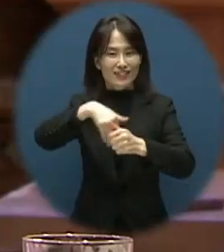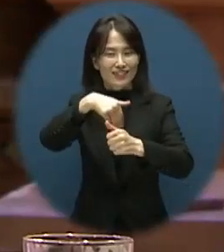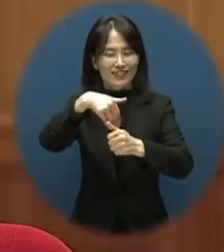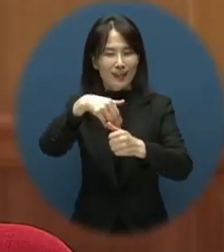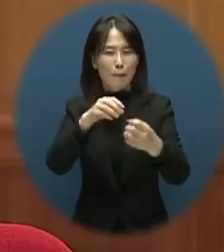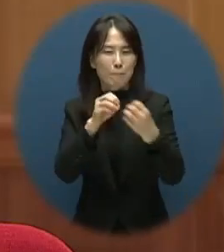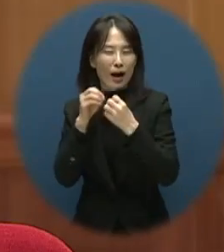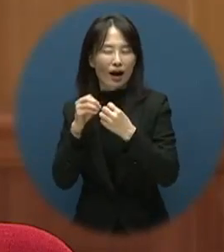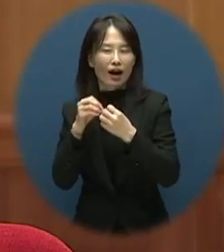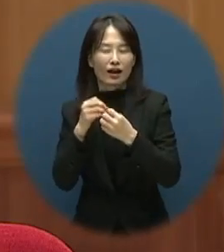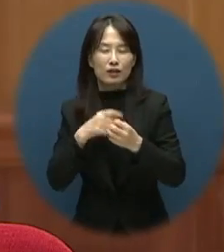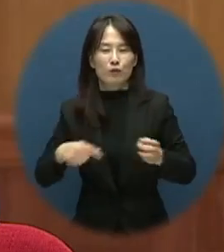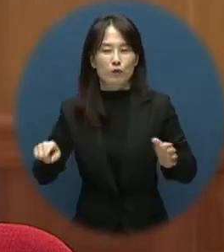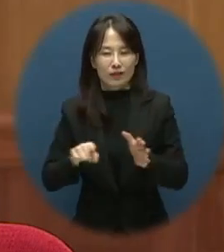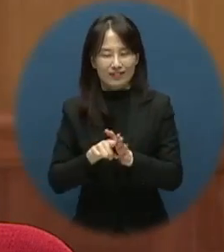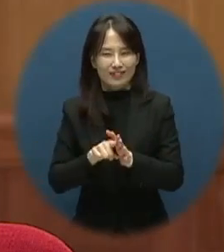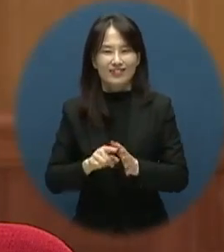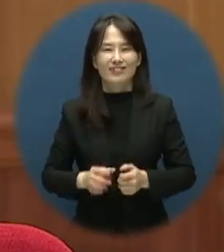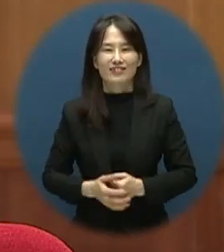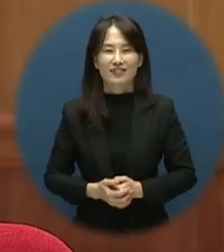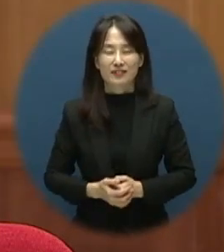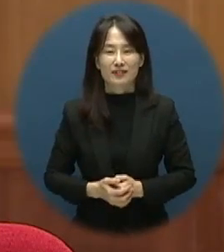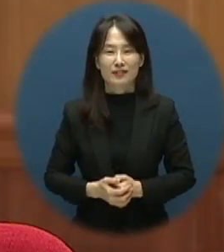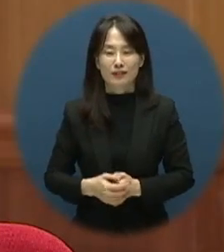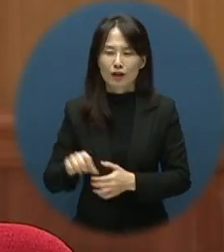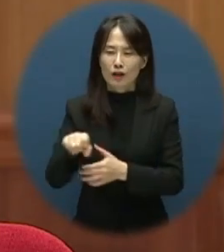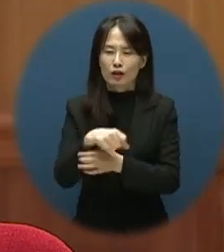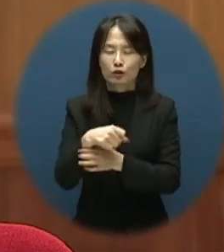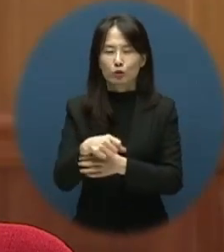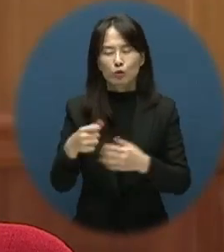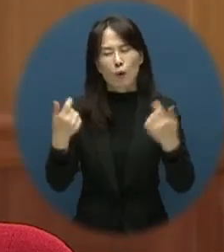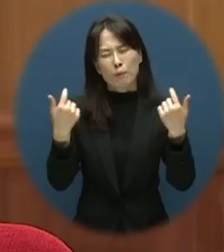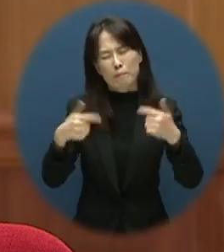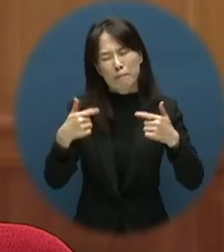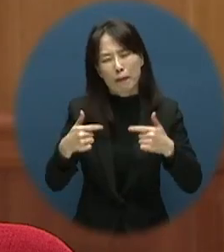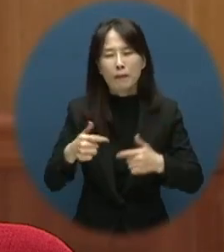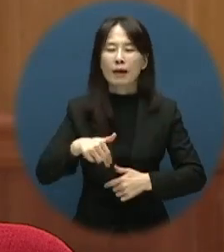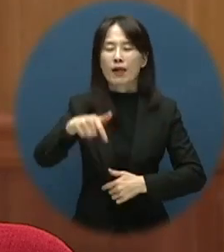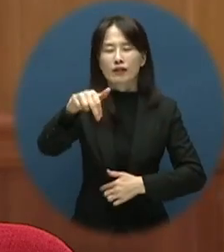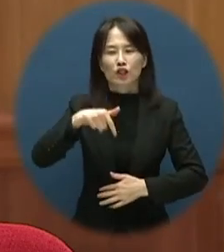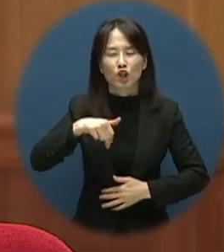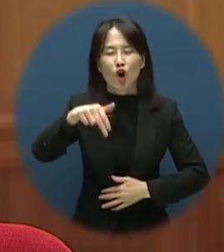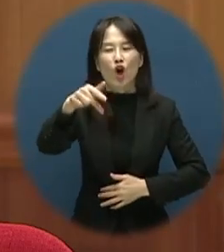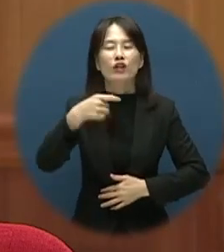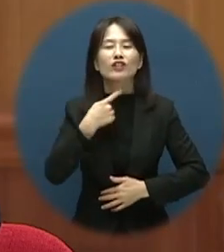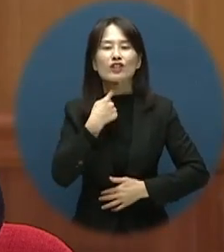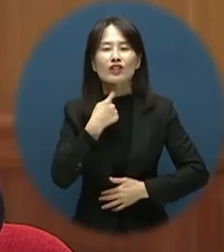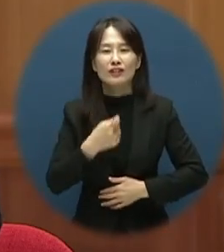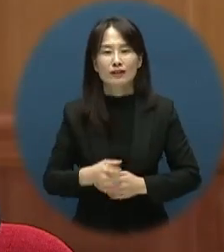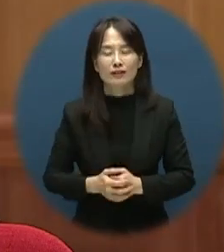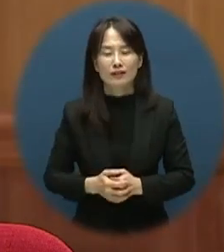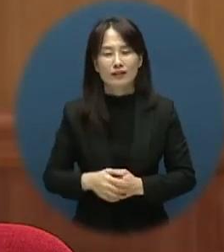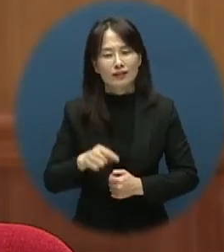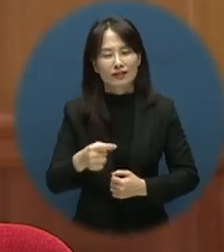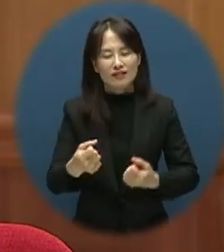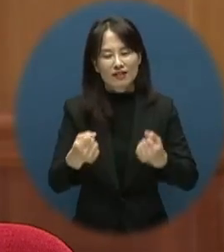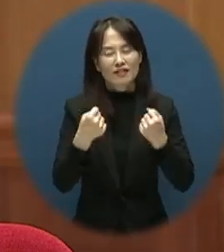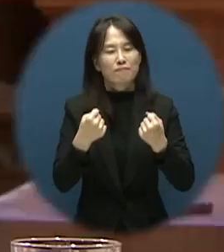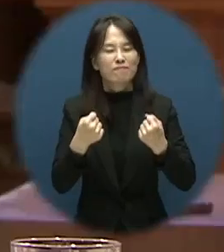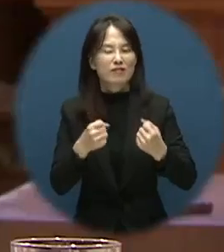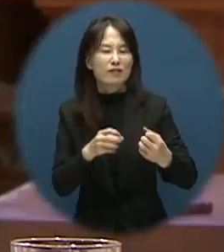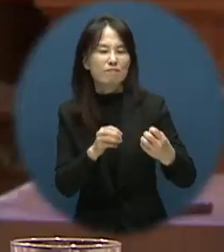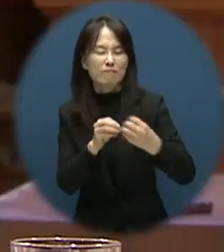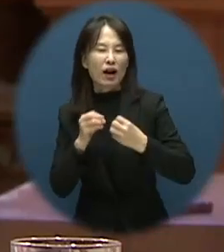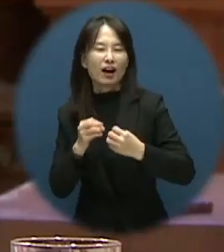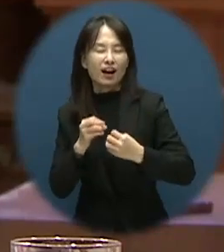그렇죠. 젊은 사람, 그 당시 젊은 사람 빠글빠글 했는데, 예. 그것도 저한테 일단은 뭐, 무슨 기운이 주는 것 같은 느낌도